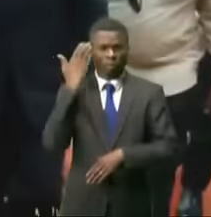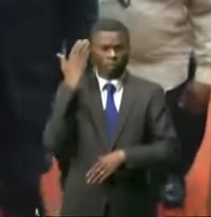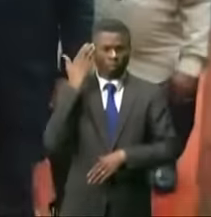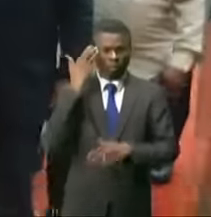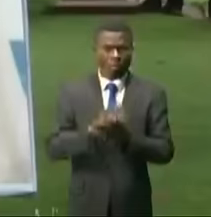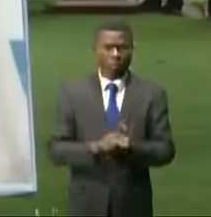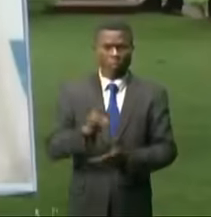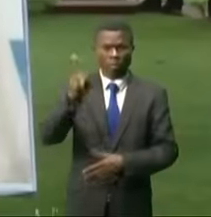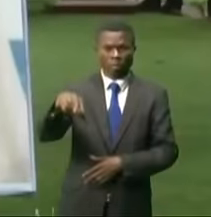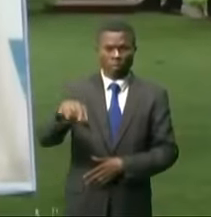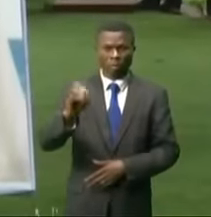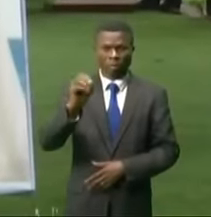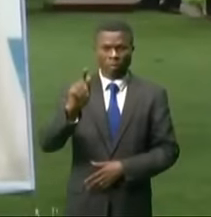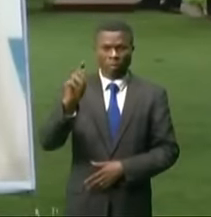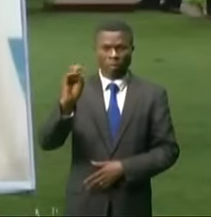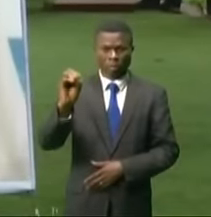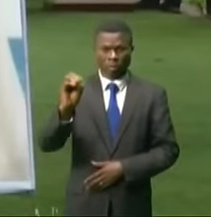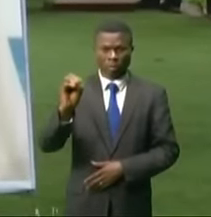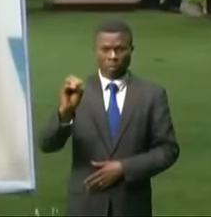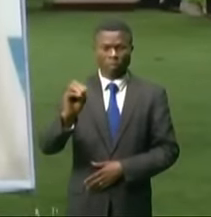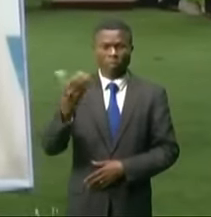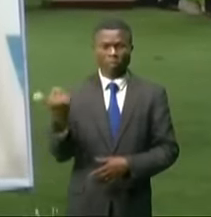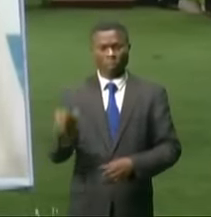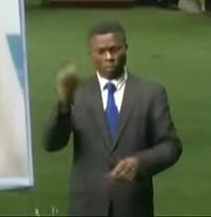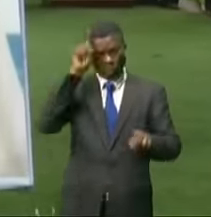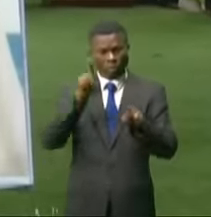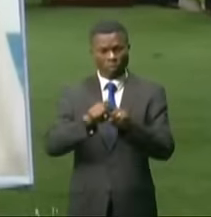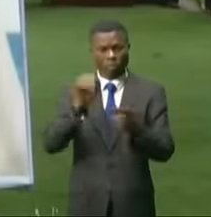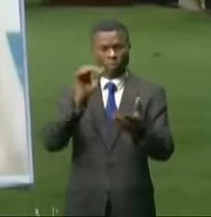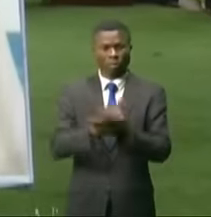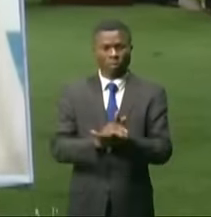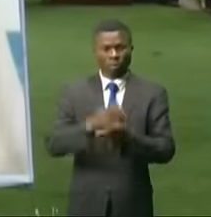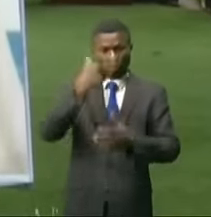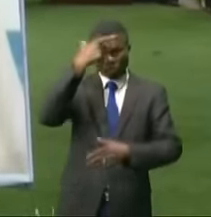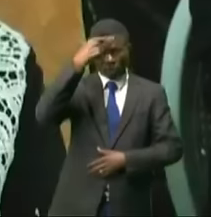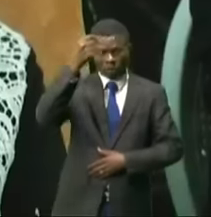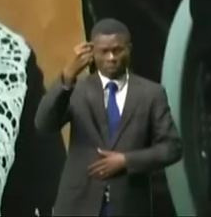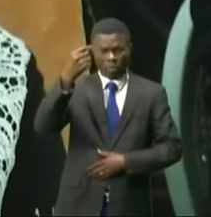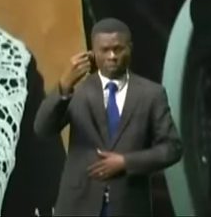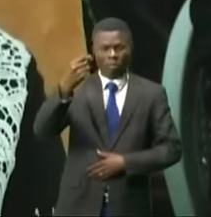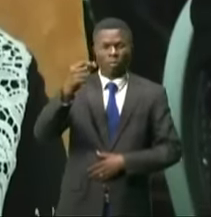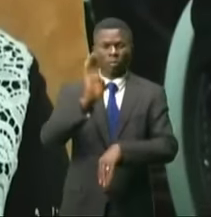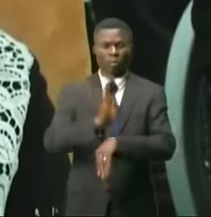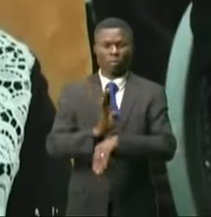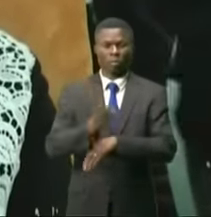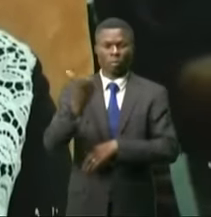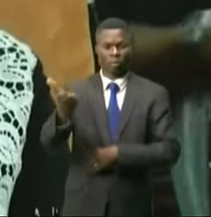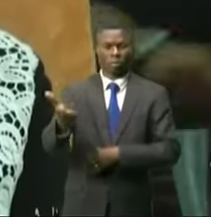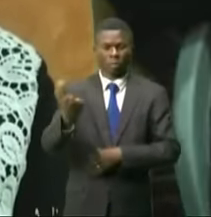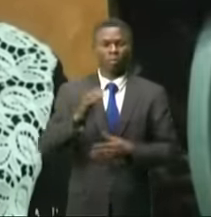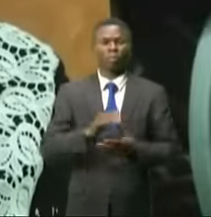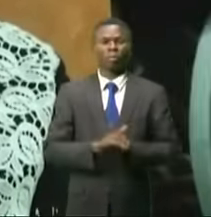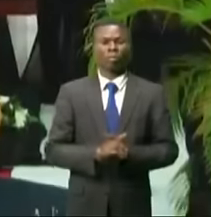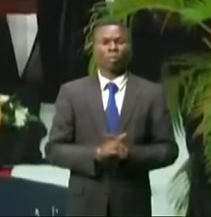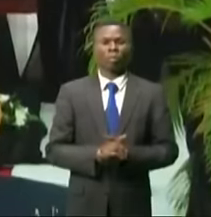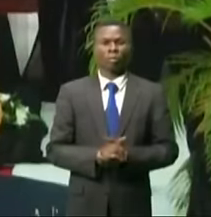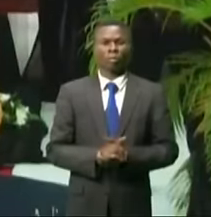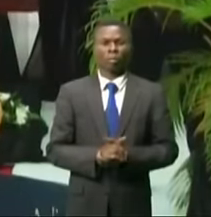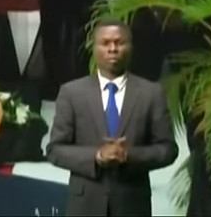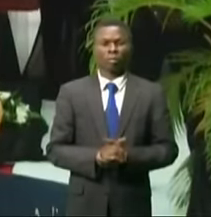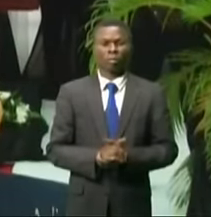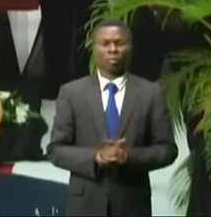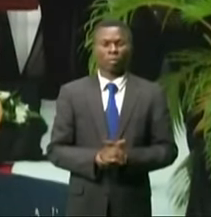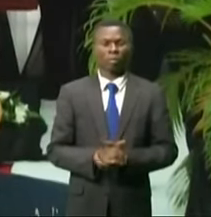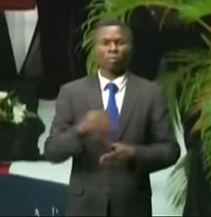Poto Junior, frère biologique de son épouse, la distinguée première dame Antoinette Sassou.